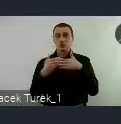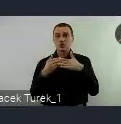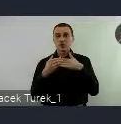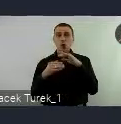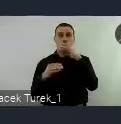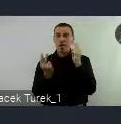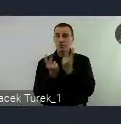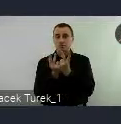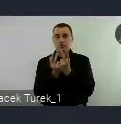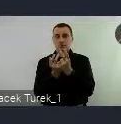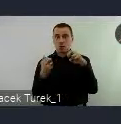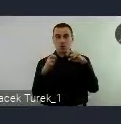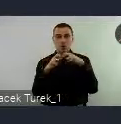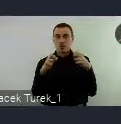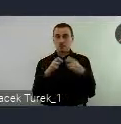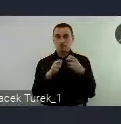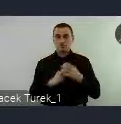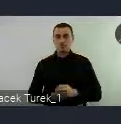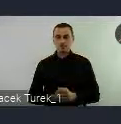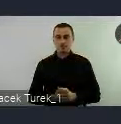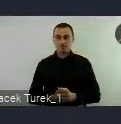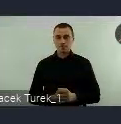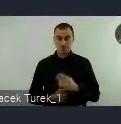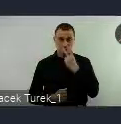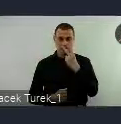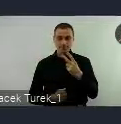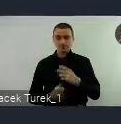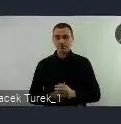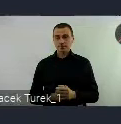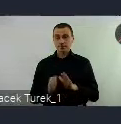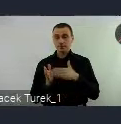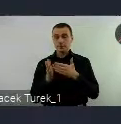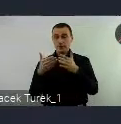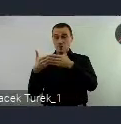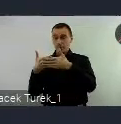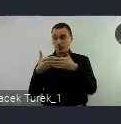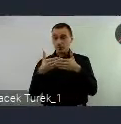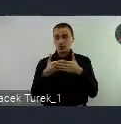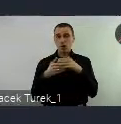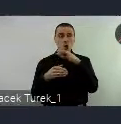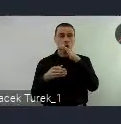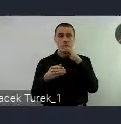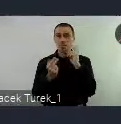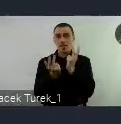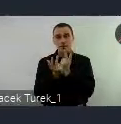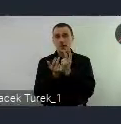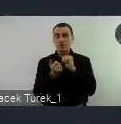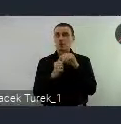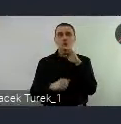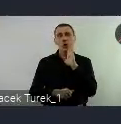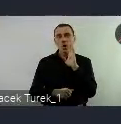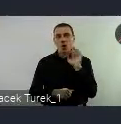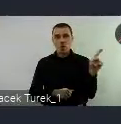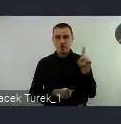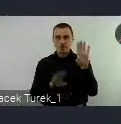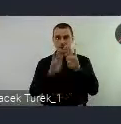w dostępności w poruszaniu się po budynku Kiedy drzwi są bardzo podobne kolorystycznie do ściany na której do